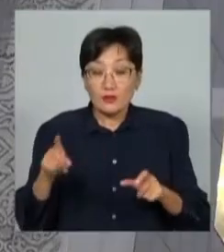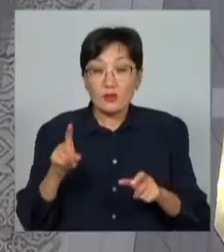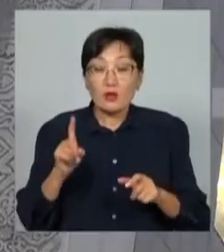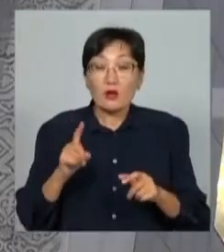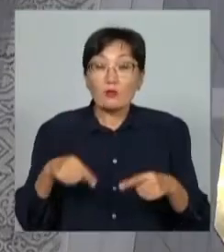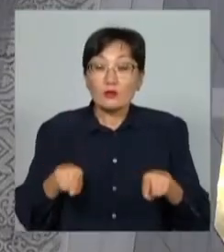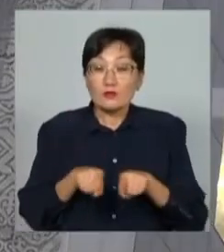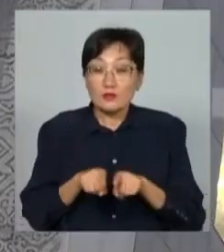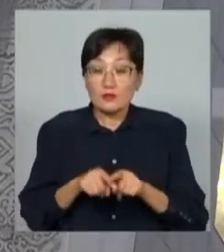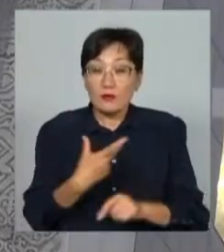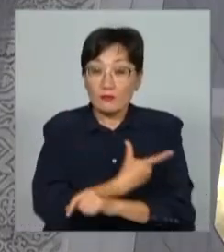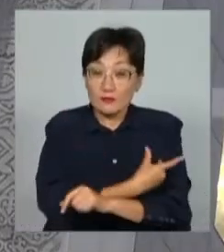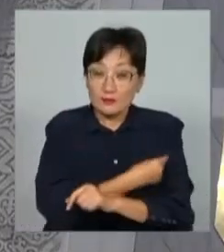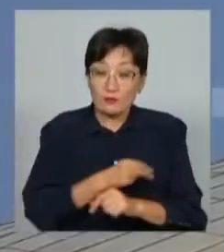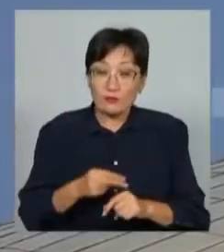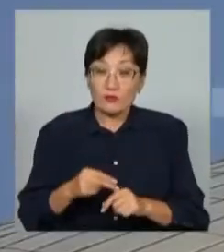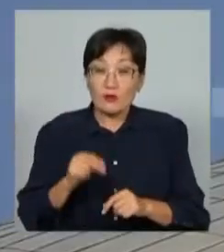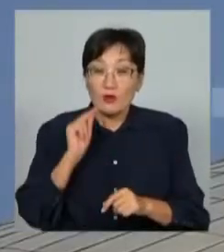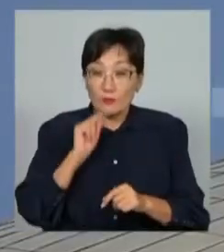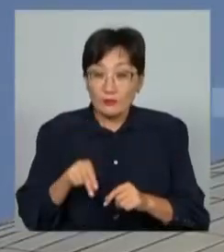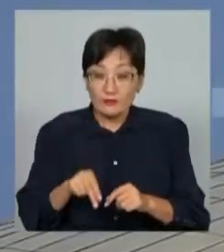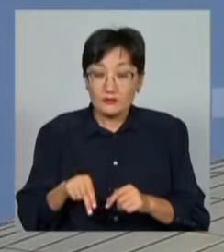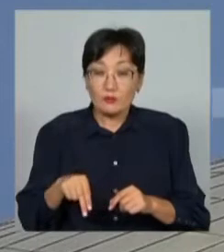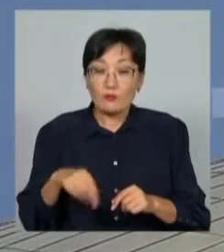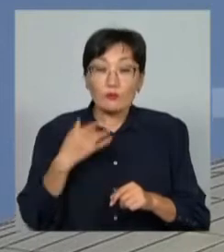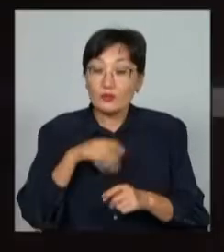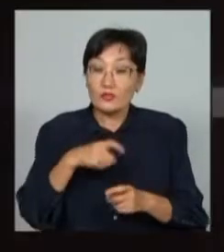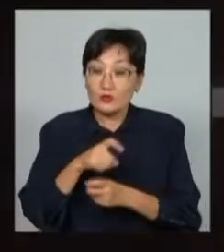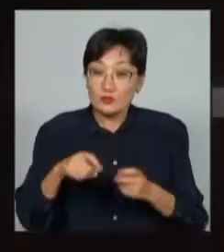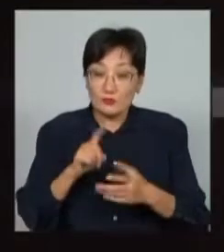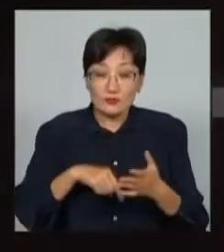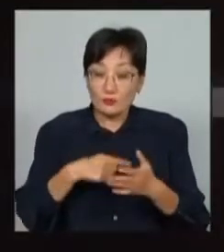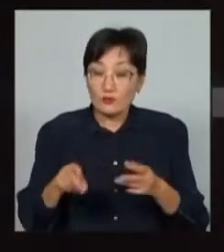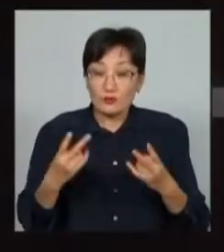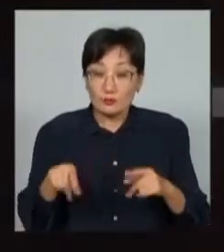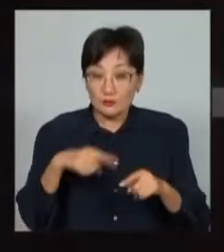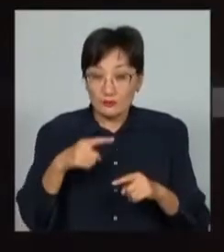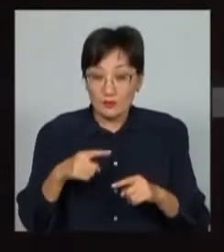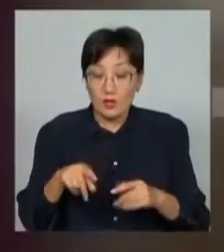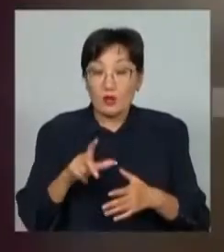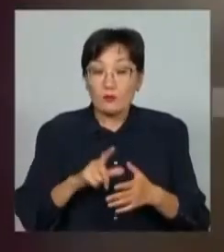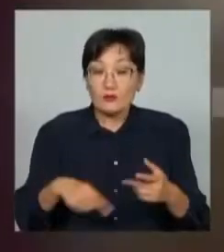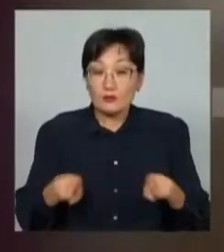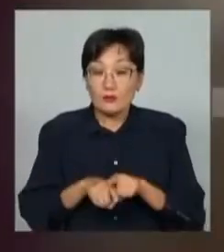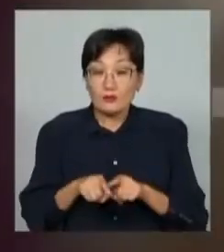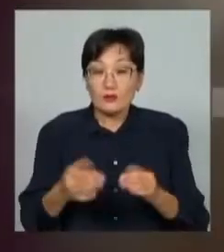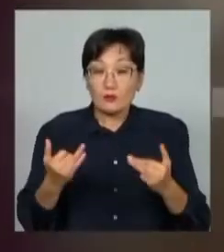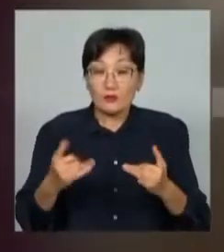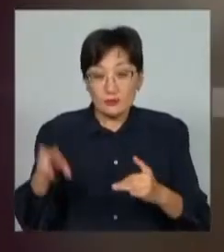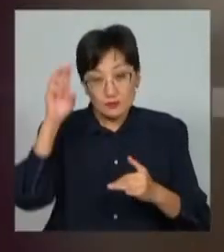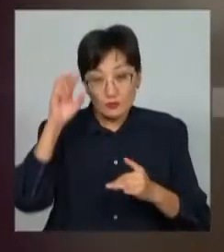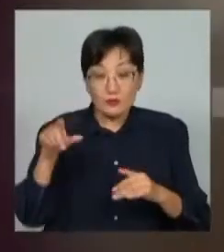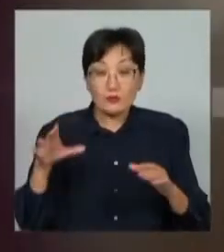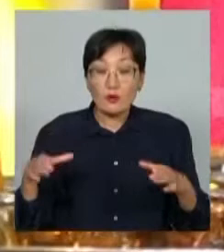ағымдарға сүйене отырып, вакцинаны қаралап жатқан негізсіз қауесеттеріне сенуге болмайды деген пікірде. Дінтанушылар зайырлы мемлекетімізде